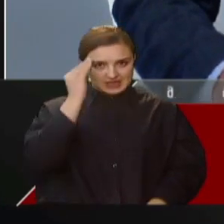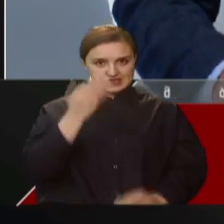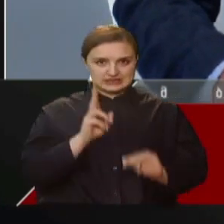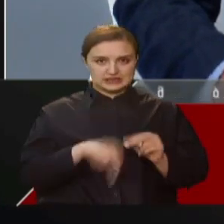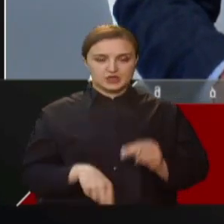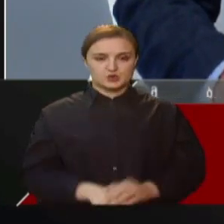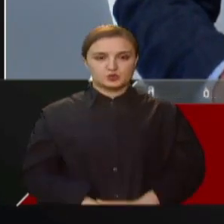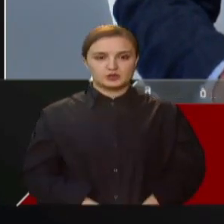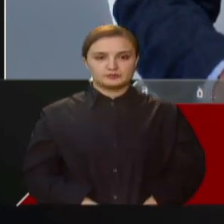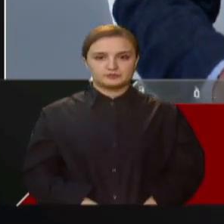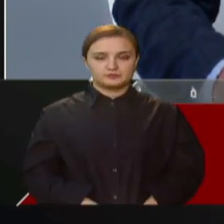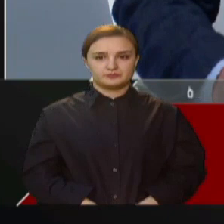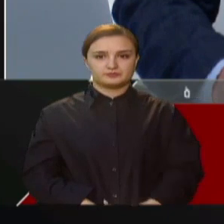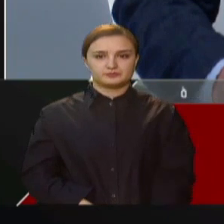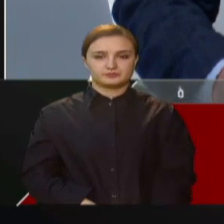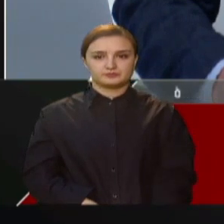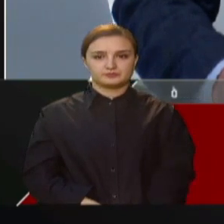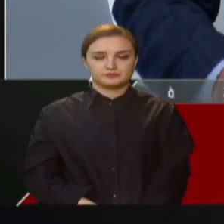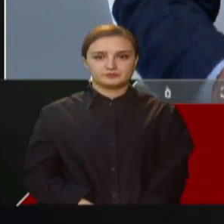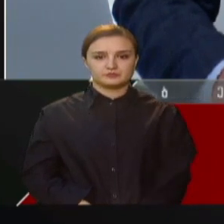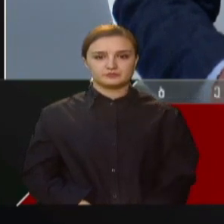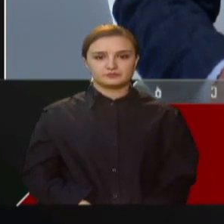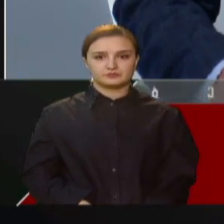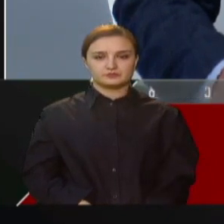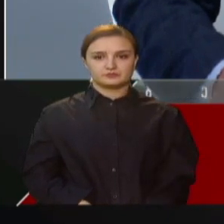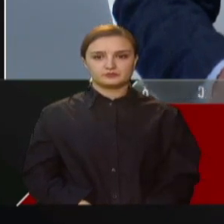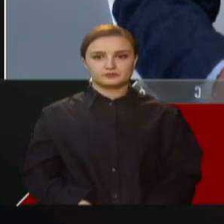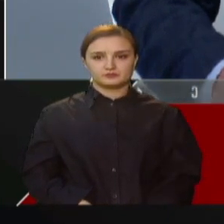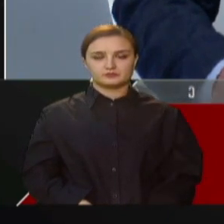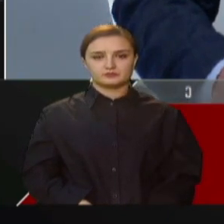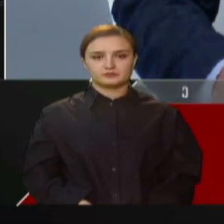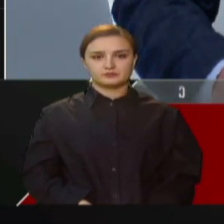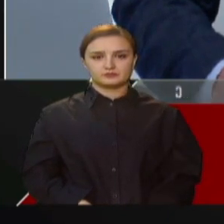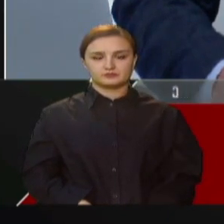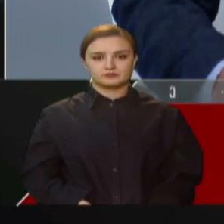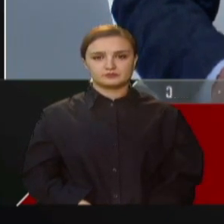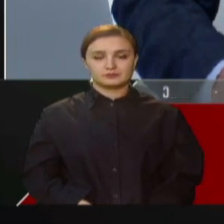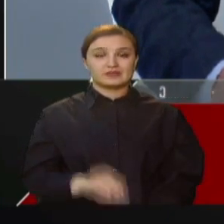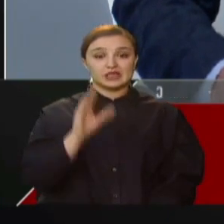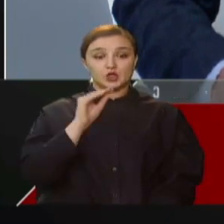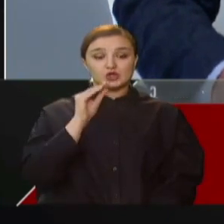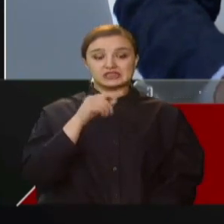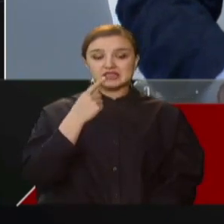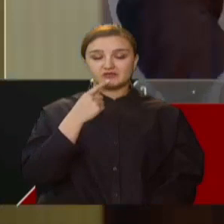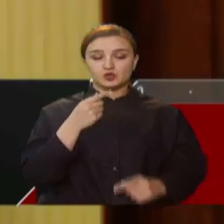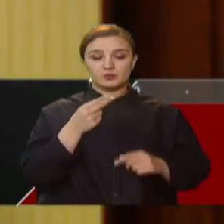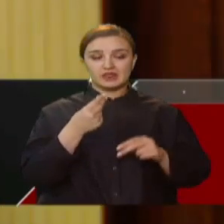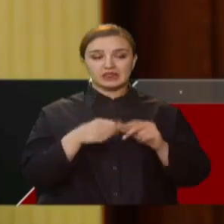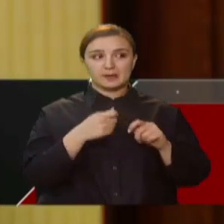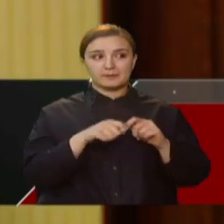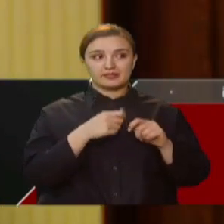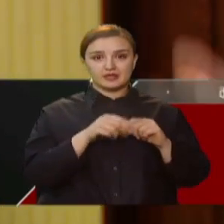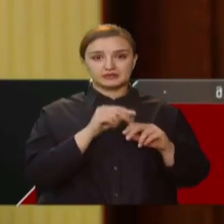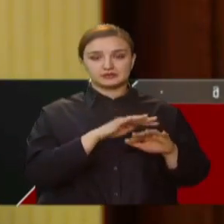Diah, ici tra rocat, mi-ar ci sa radrosa garmesmo, da, anu, rocat cu asom, da, pina se bas gavit,